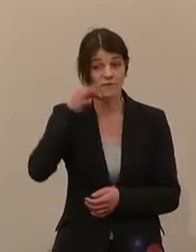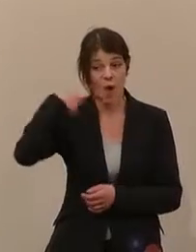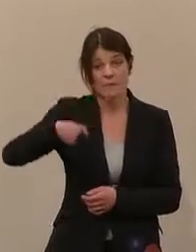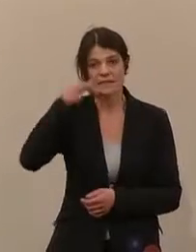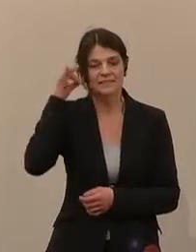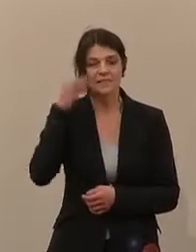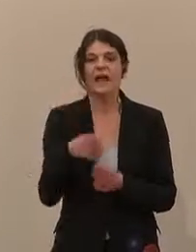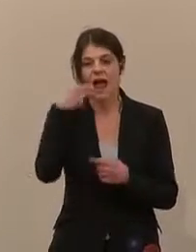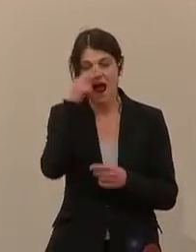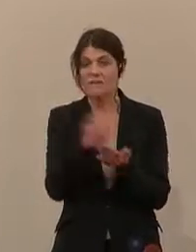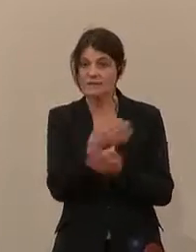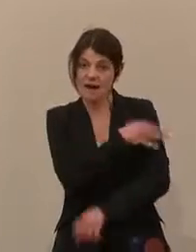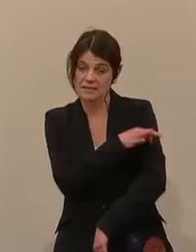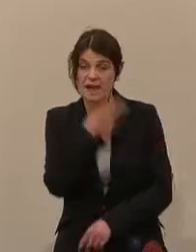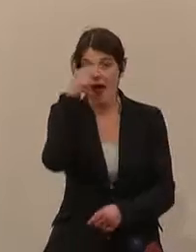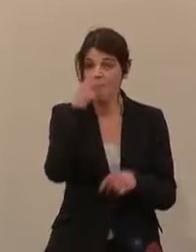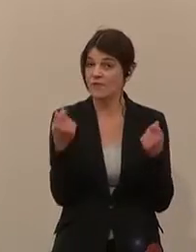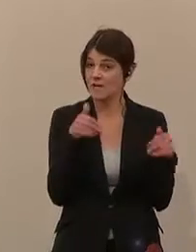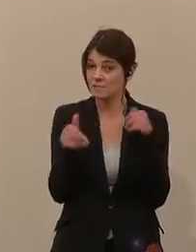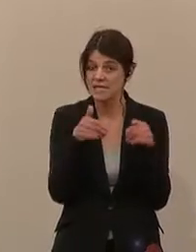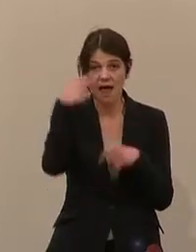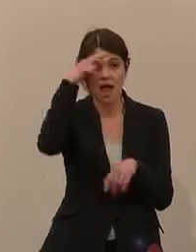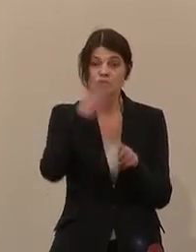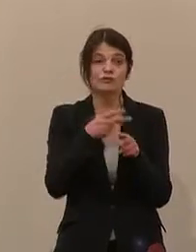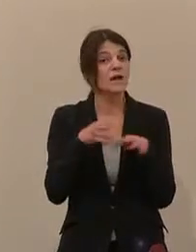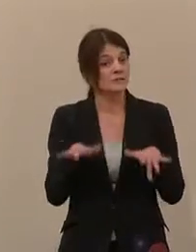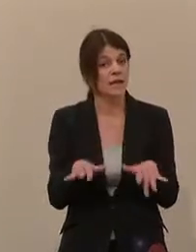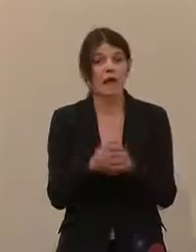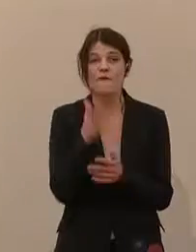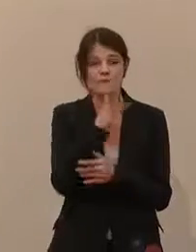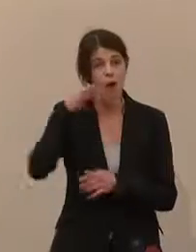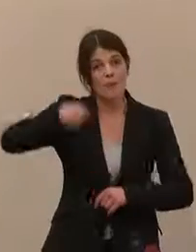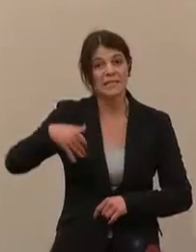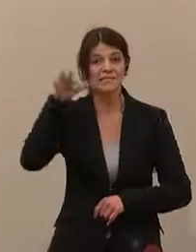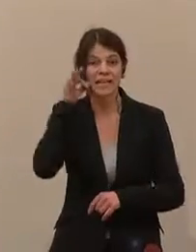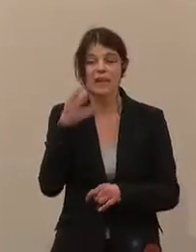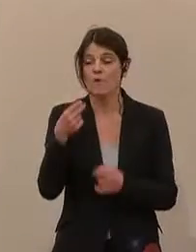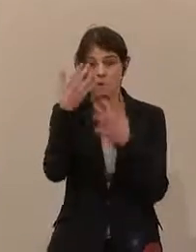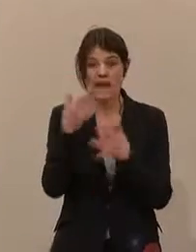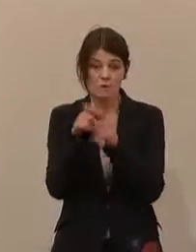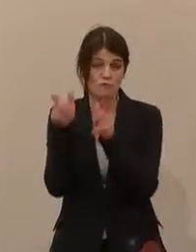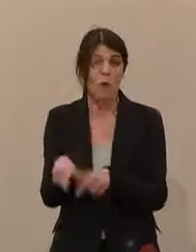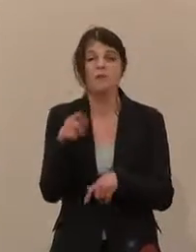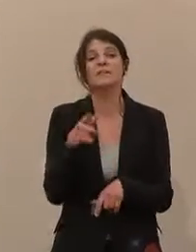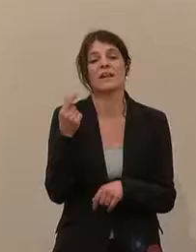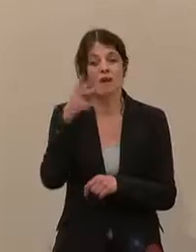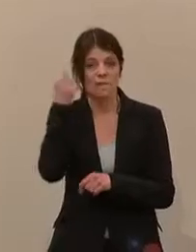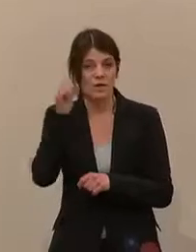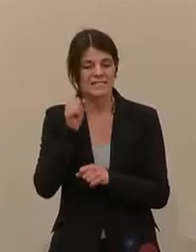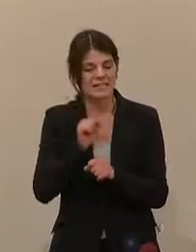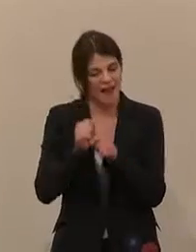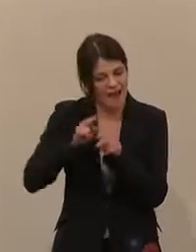der NEOS. Herr Kanzler, Herr Finanzminister, Herr Staatssekretär, Frau Präsidentin des Rechnungshofs, Frau Volksanwältin, meine